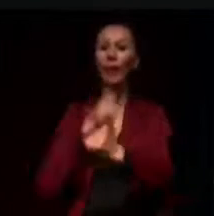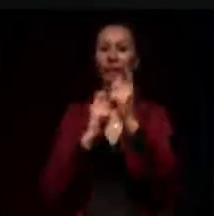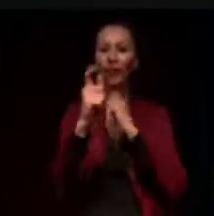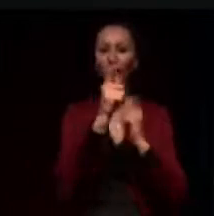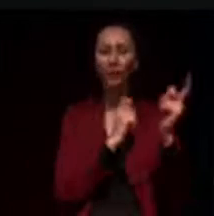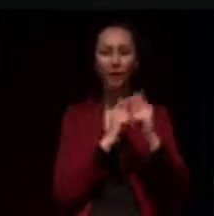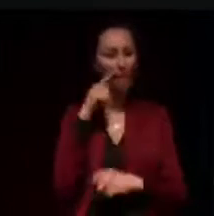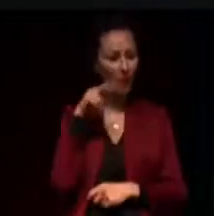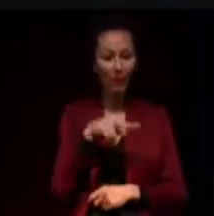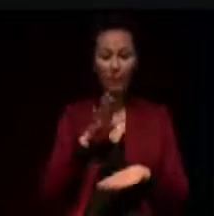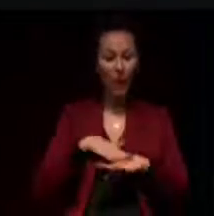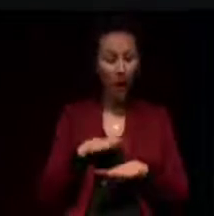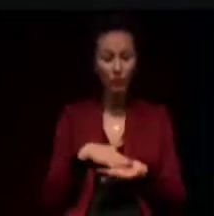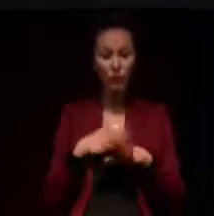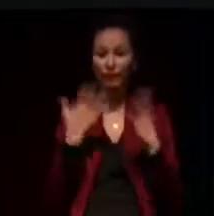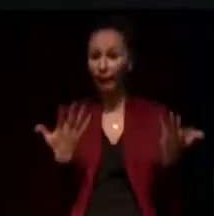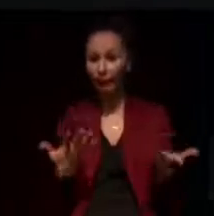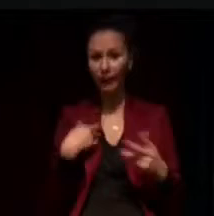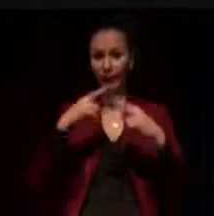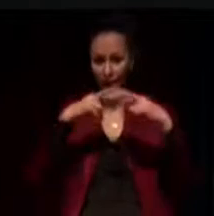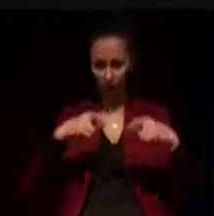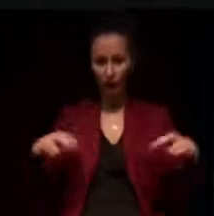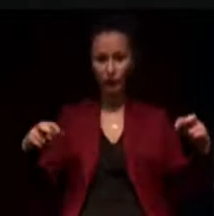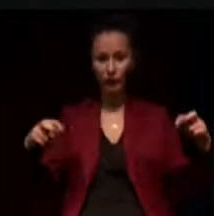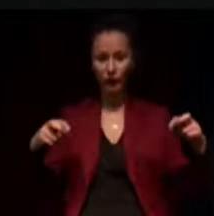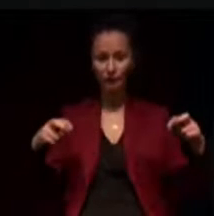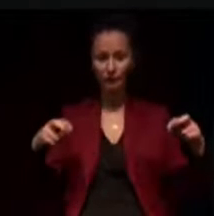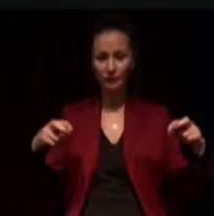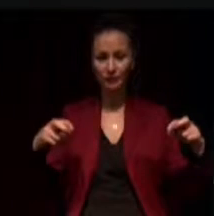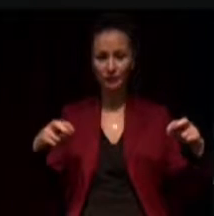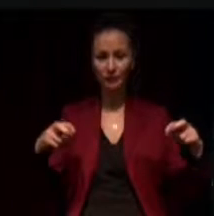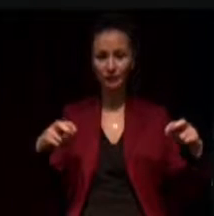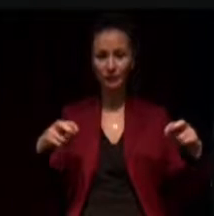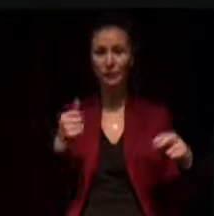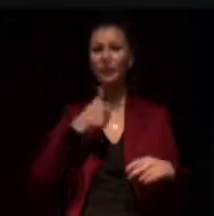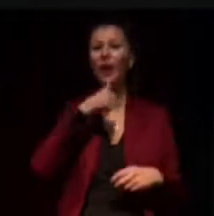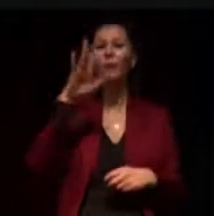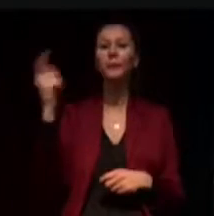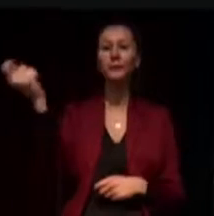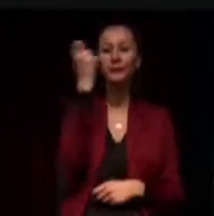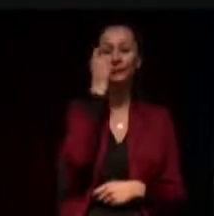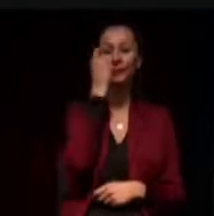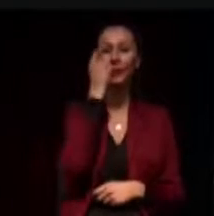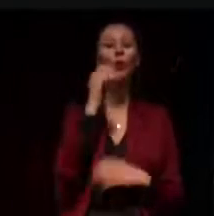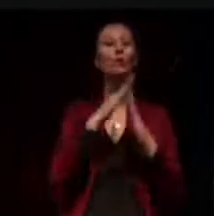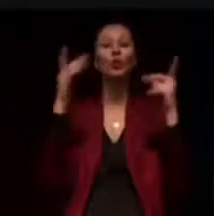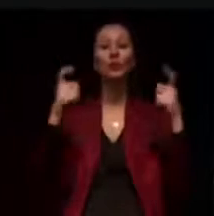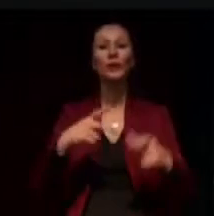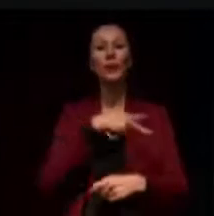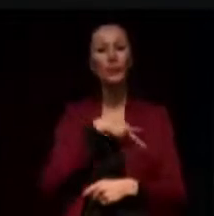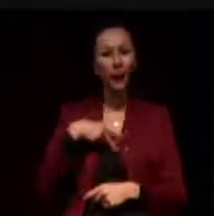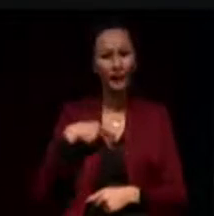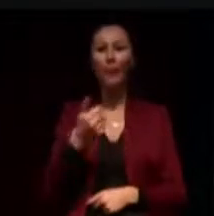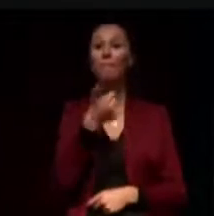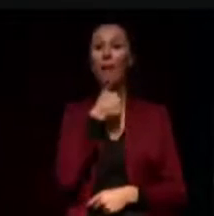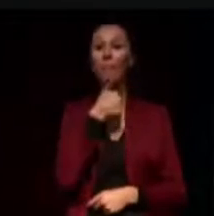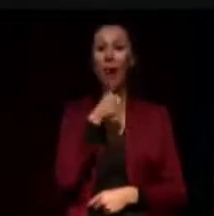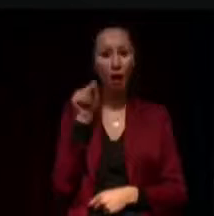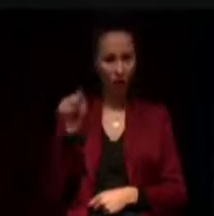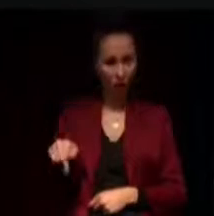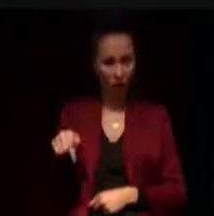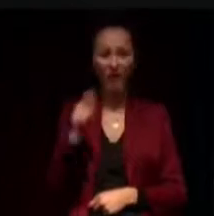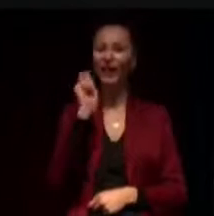tekliflere baktığımızda ne yapacağız, nedir diye araştırırken abimiz dedi ki Büyükşehir Belediyesi baba,